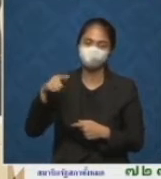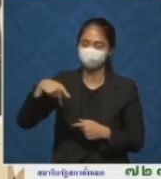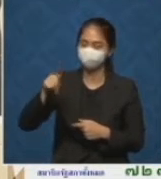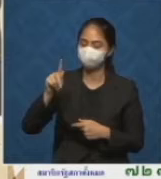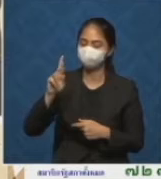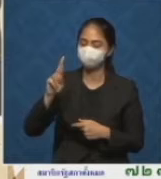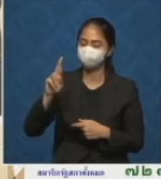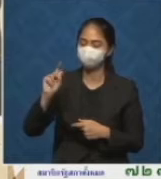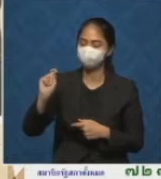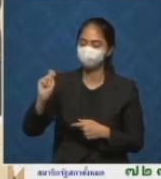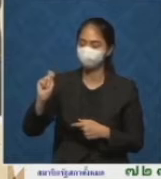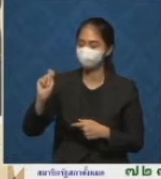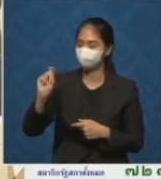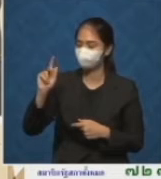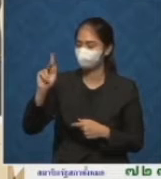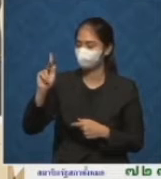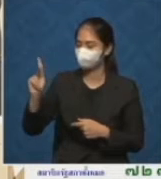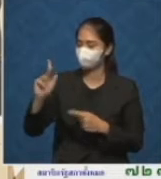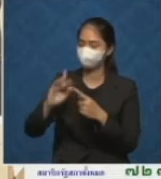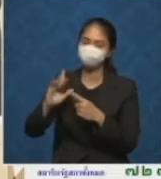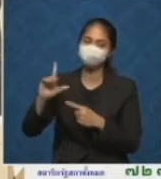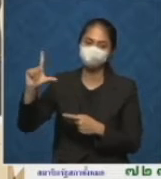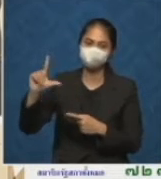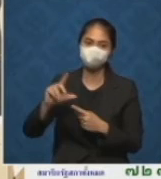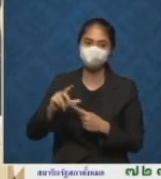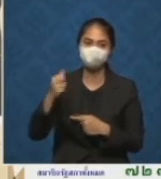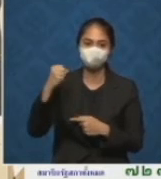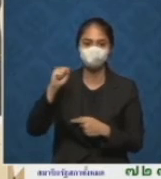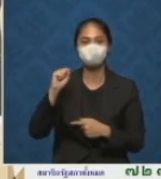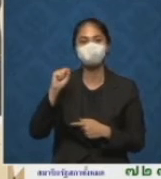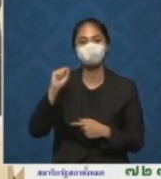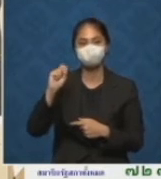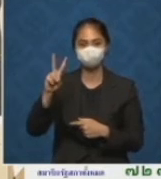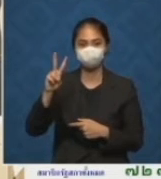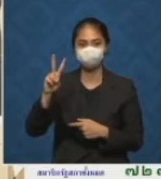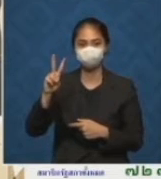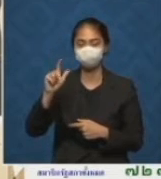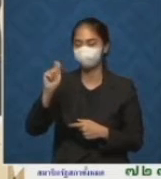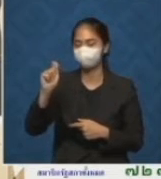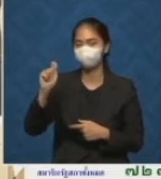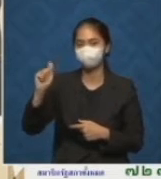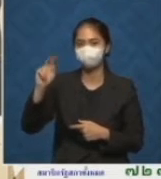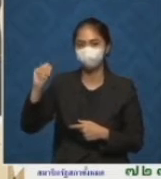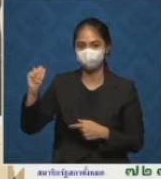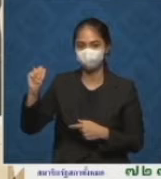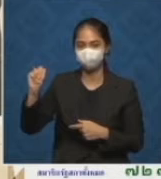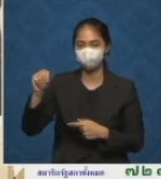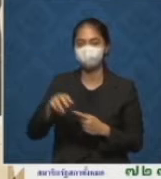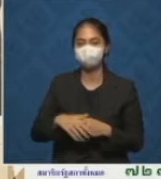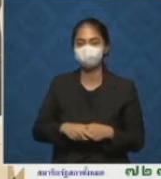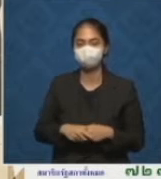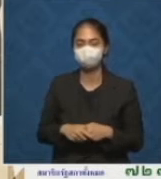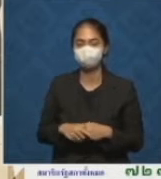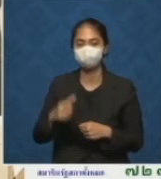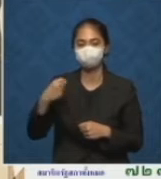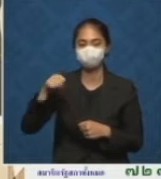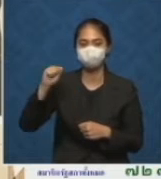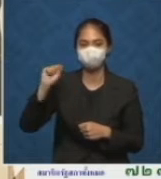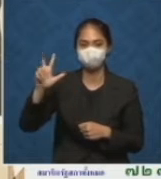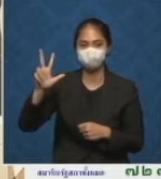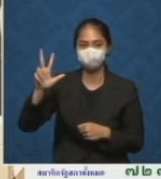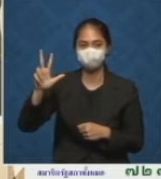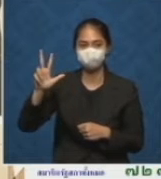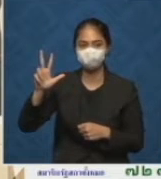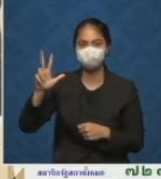ลอาภากรณ อยุธยา 12.นายออนกาดกระโทก